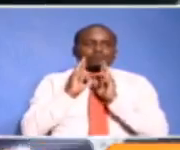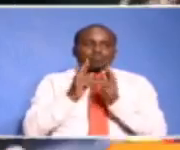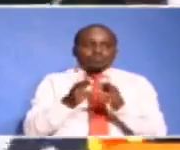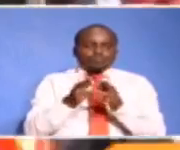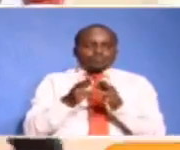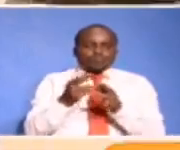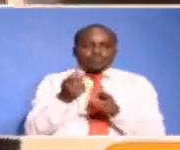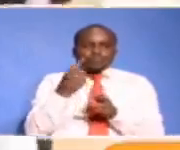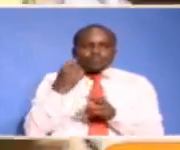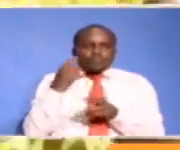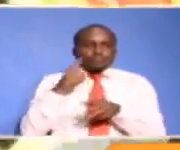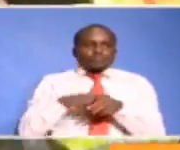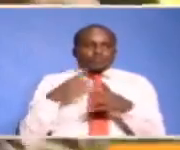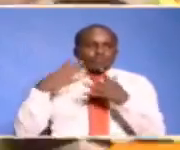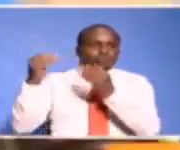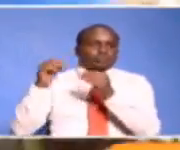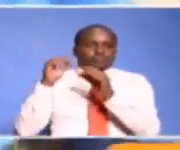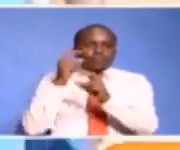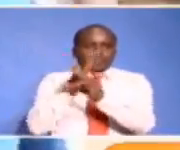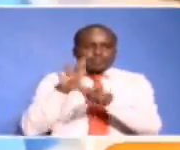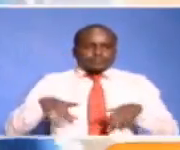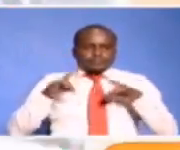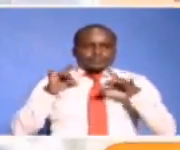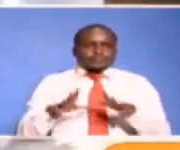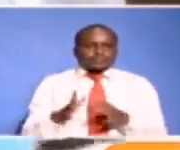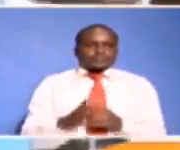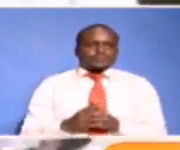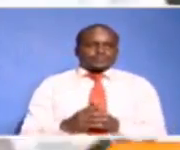alivyodai alipoondoka kwenda nchini Australia.